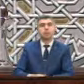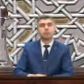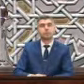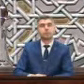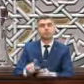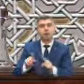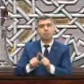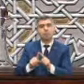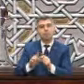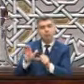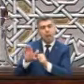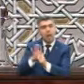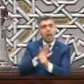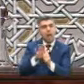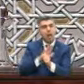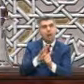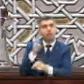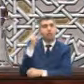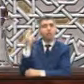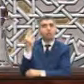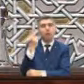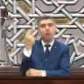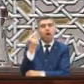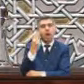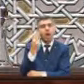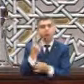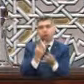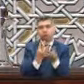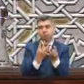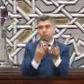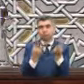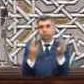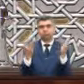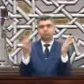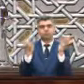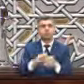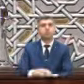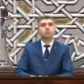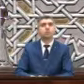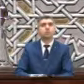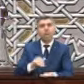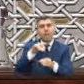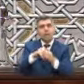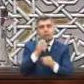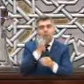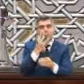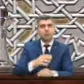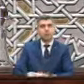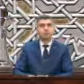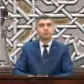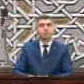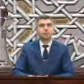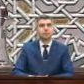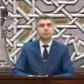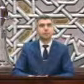الاكتظاظ بالمدرجات الجامعية للسيدات السادة النواب المحترمين من الفريق الاشتراكي، فليتفضل أحد واضعي السؤال.